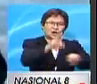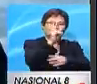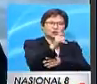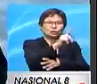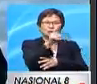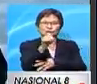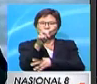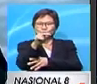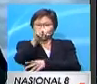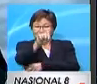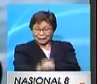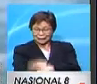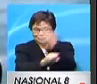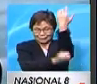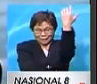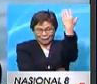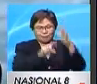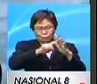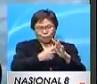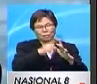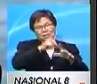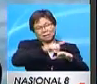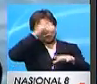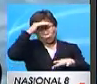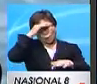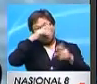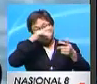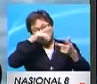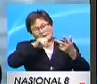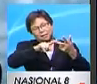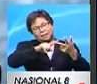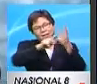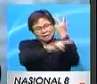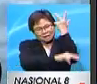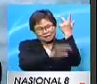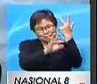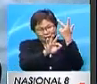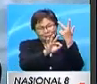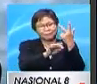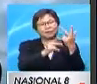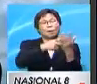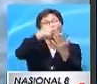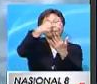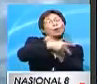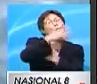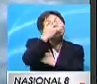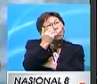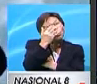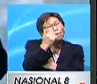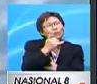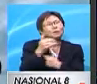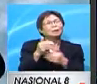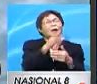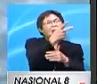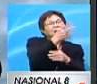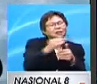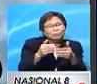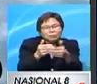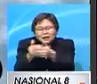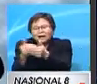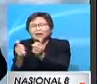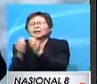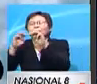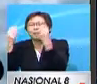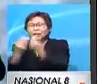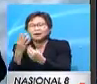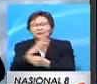Zon Selatan yang telah bermula di Johor Melaka dan Negeri Sembilan program bertujuan mendekatkan RTM dengan masyarakat